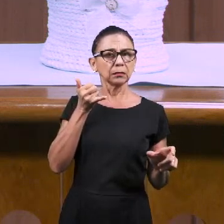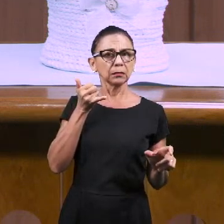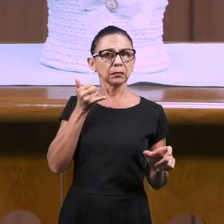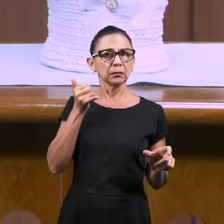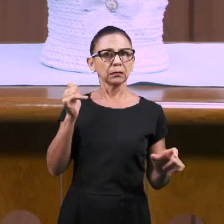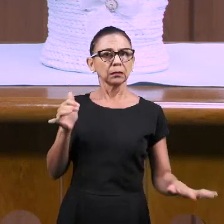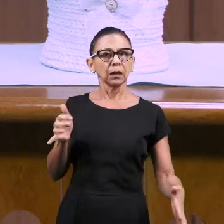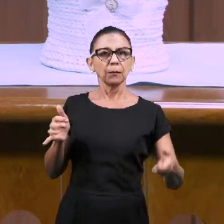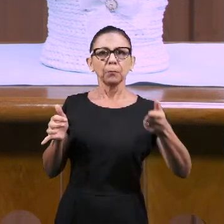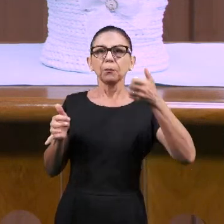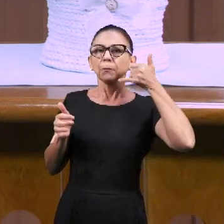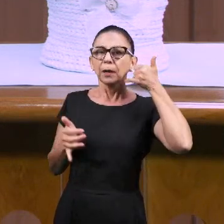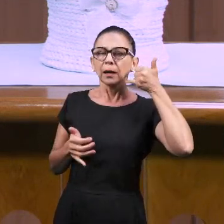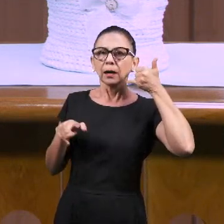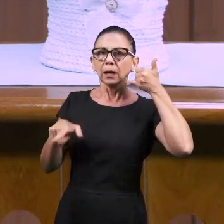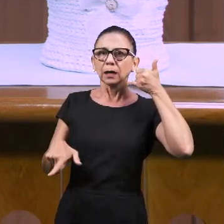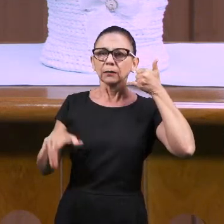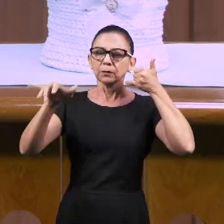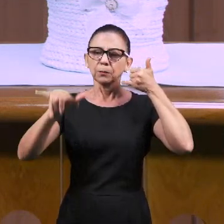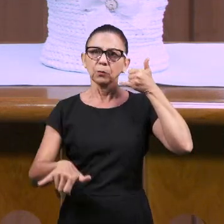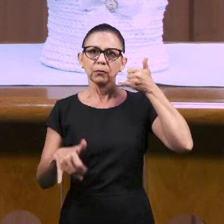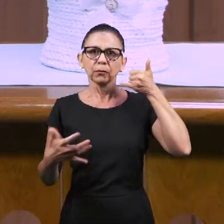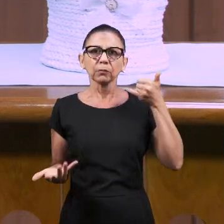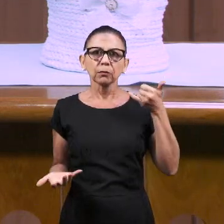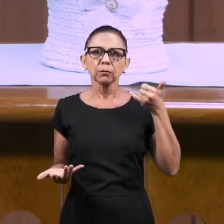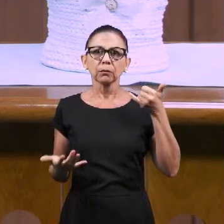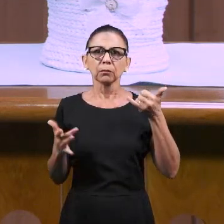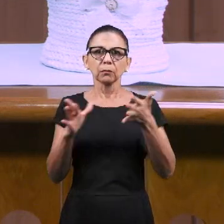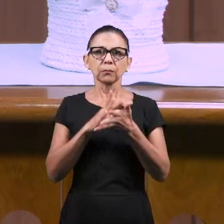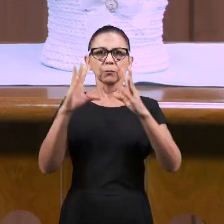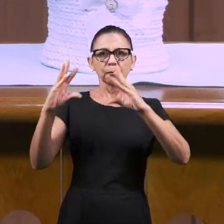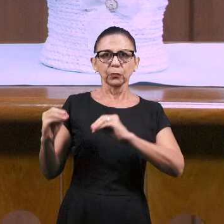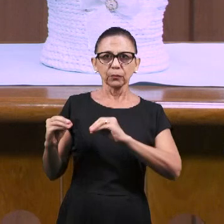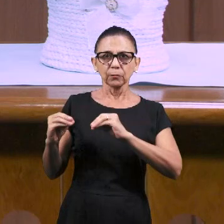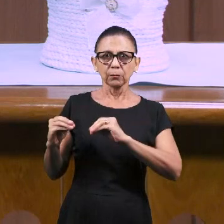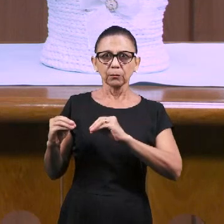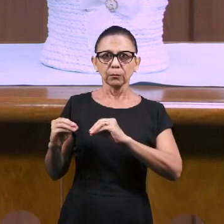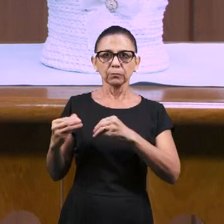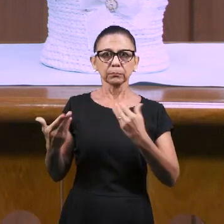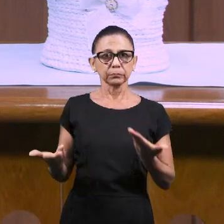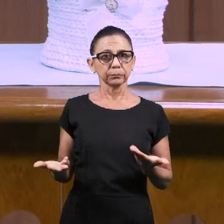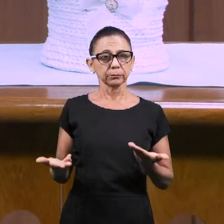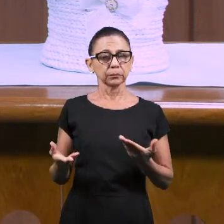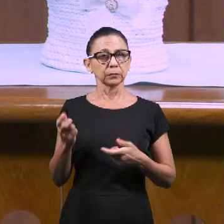est au milieu de 85 000. On doit dire,